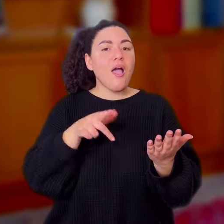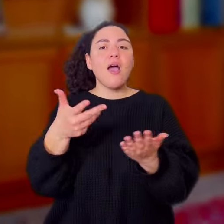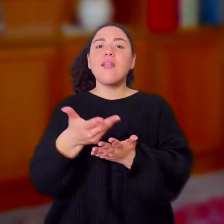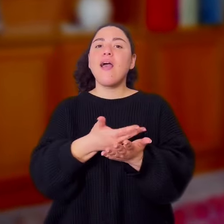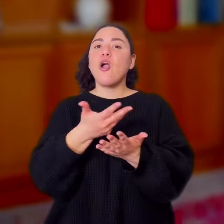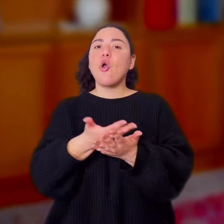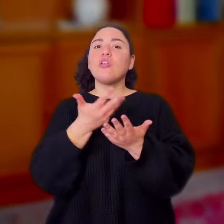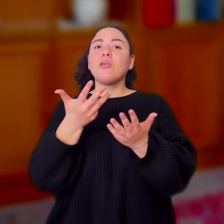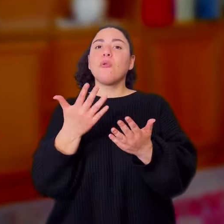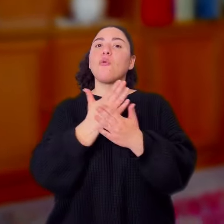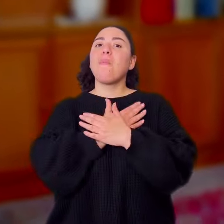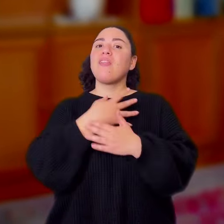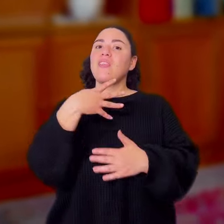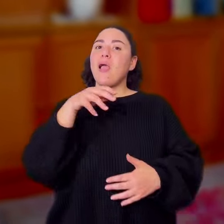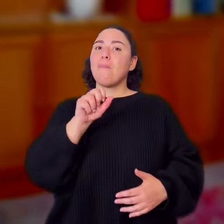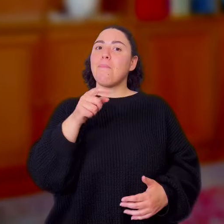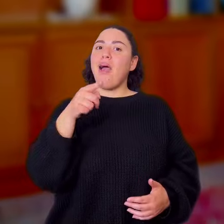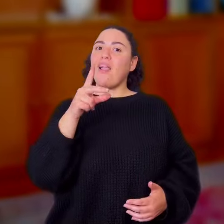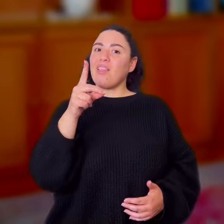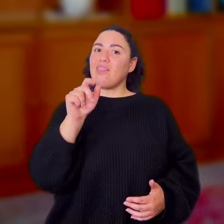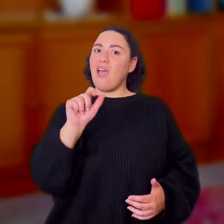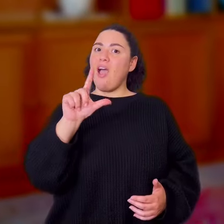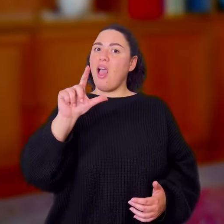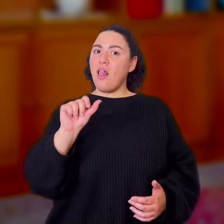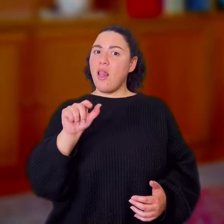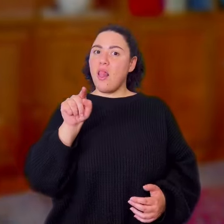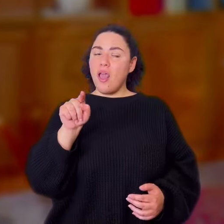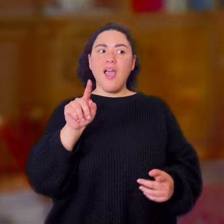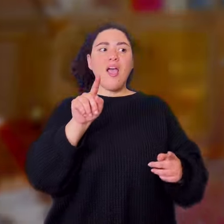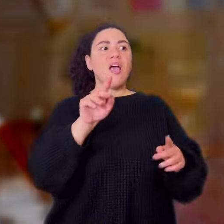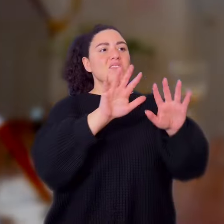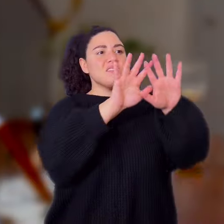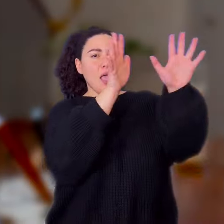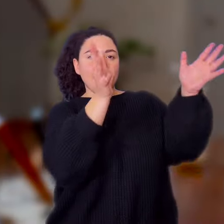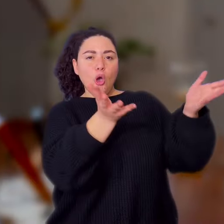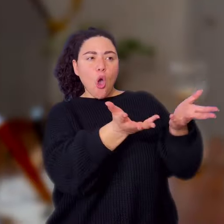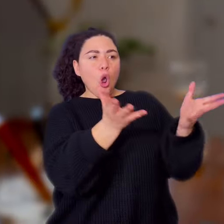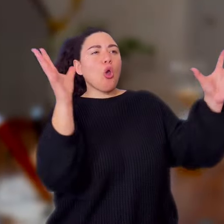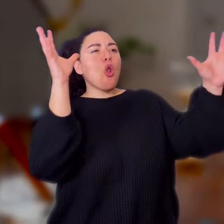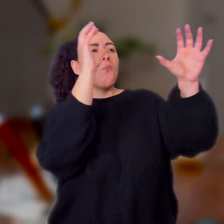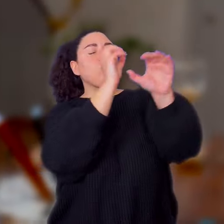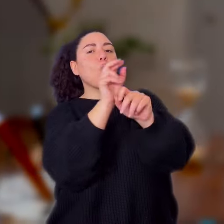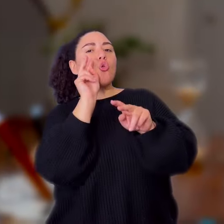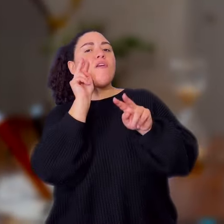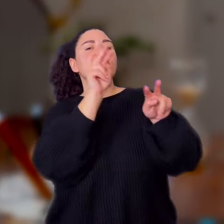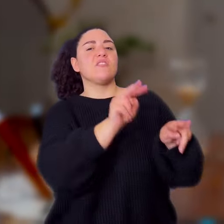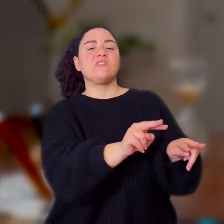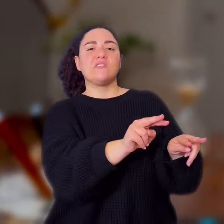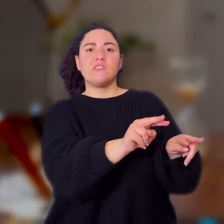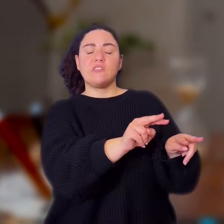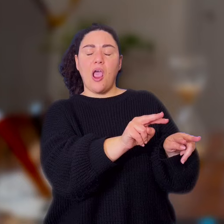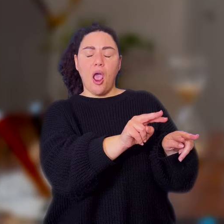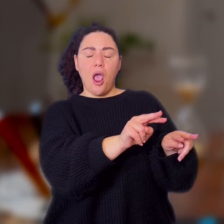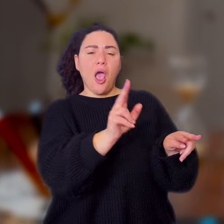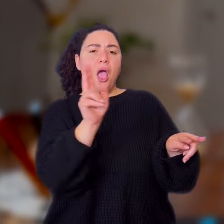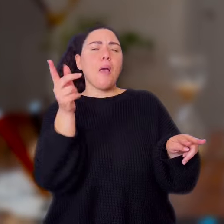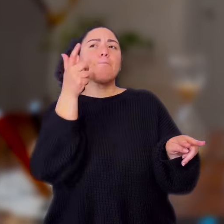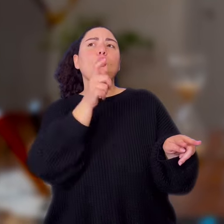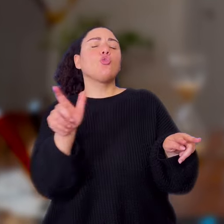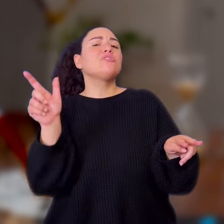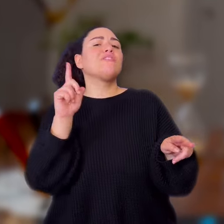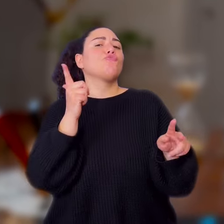della visita che Maria di Magdala quando era ancora buio fa al Sepolcro non ci viene detto il motivo di questa visita ma possiamo